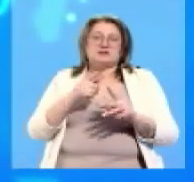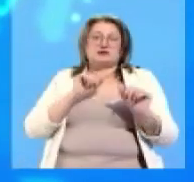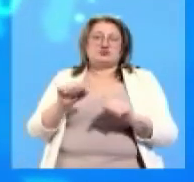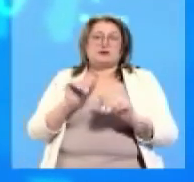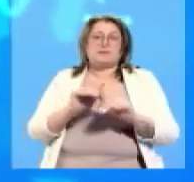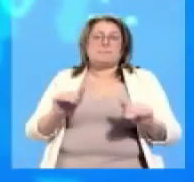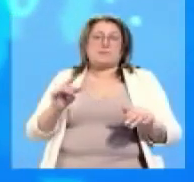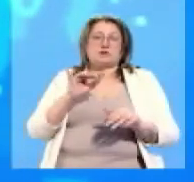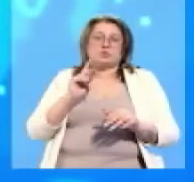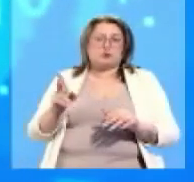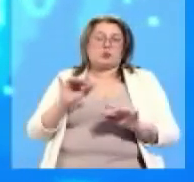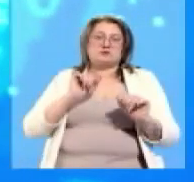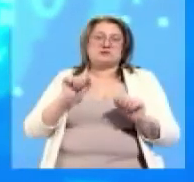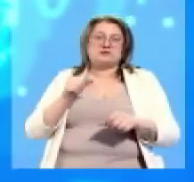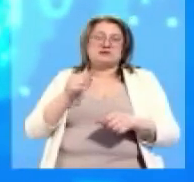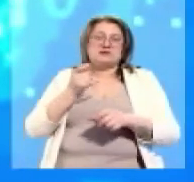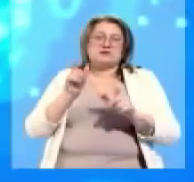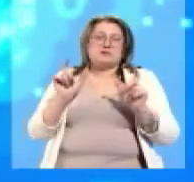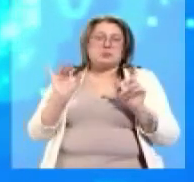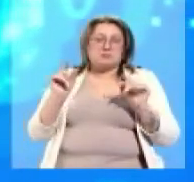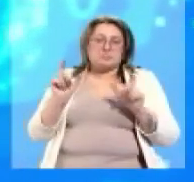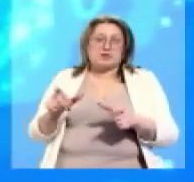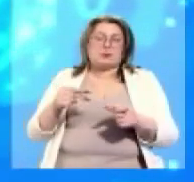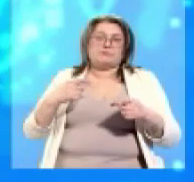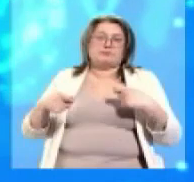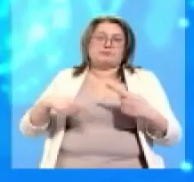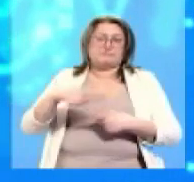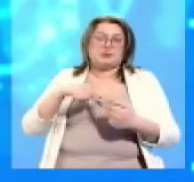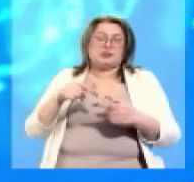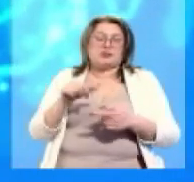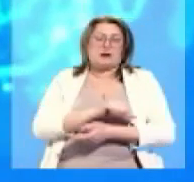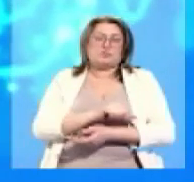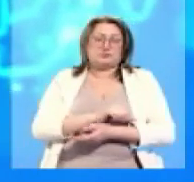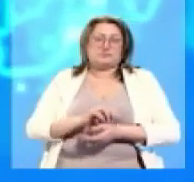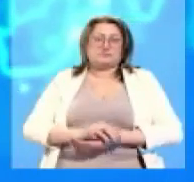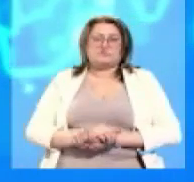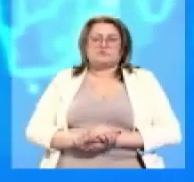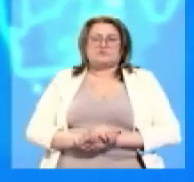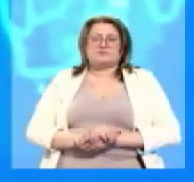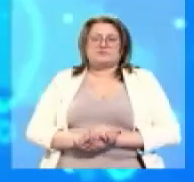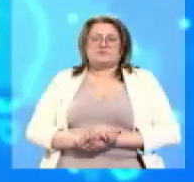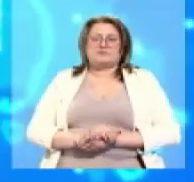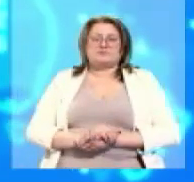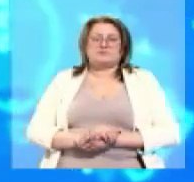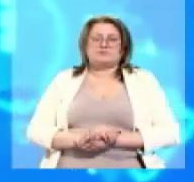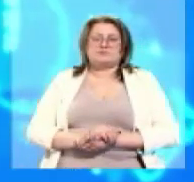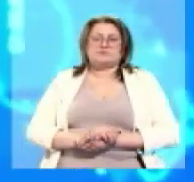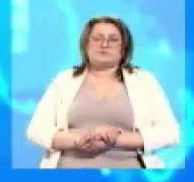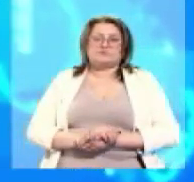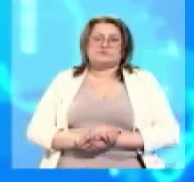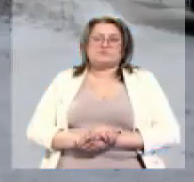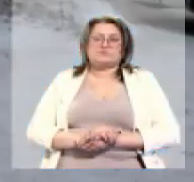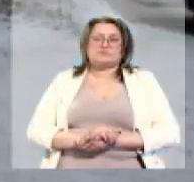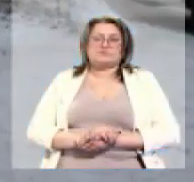кеселден қорғау және есірткі айналымына тосқауыл қою. Адамзатты алаңдатқан алапат дертті ауыздықтау амалдарын тілші айтады.